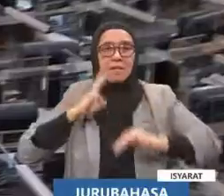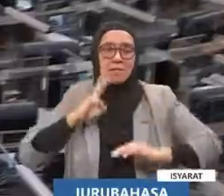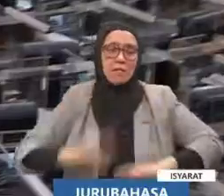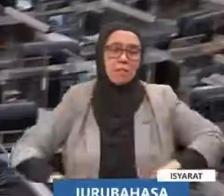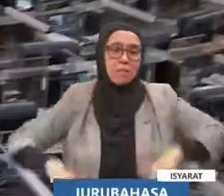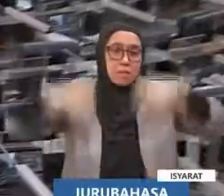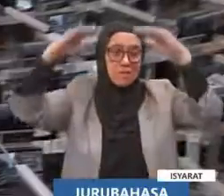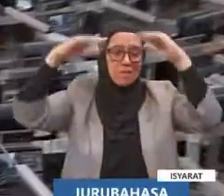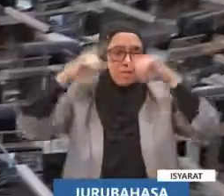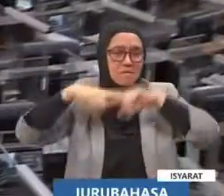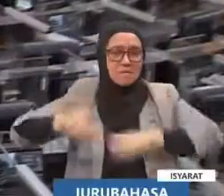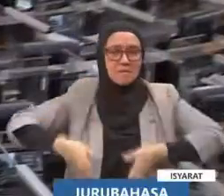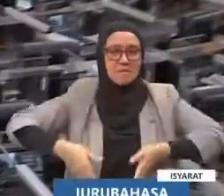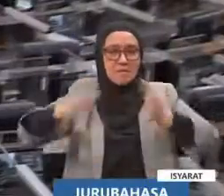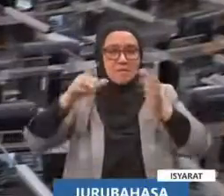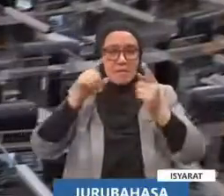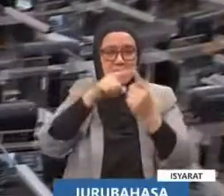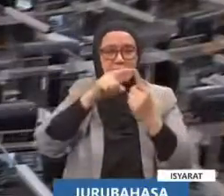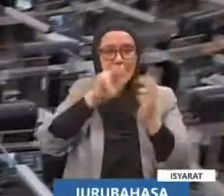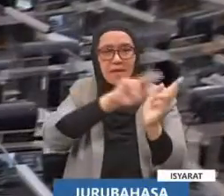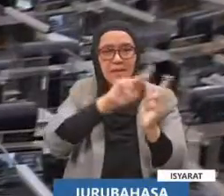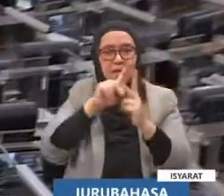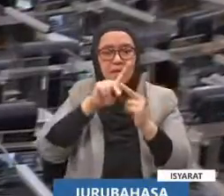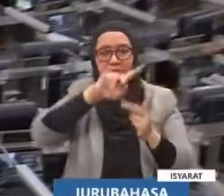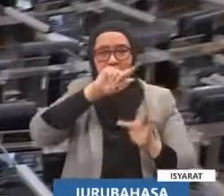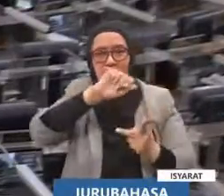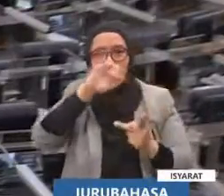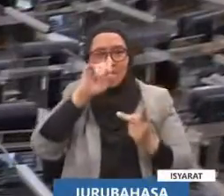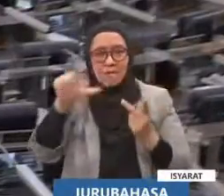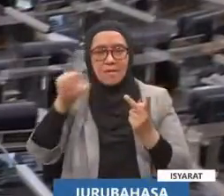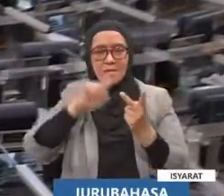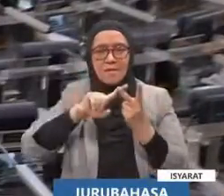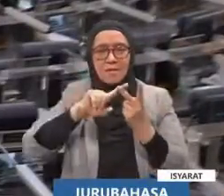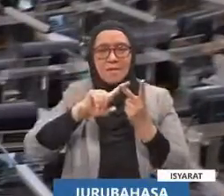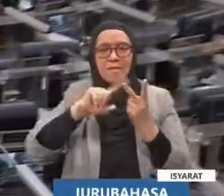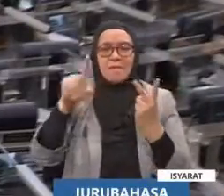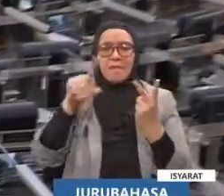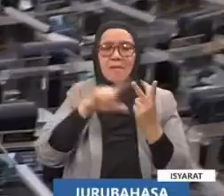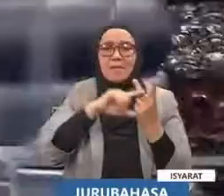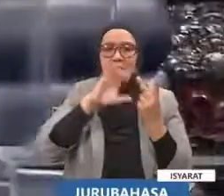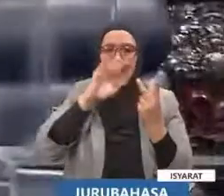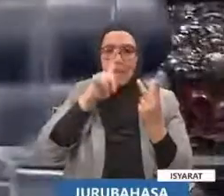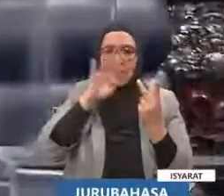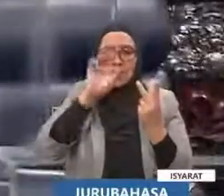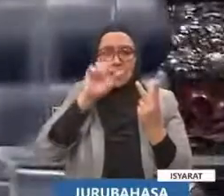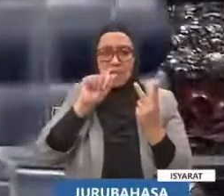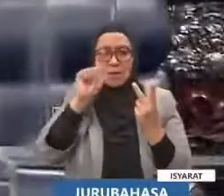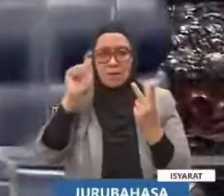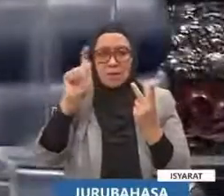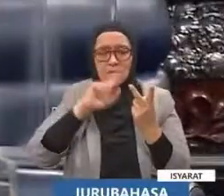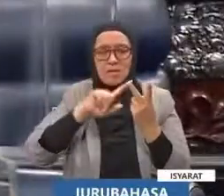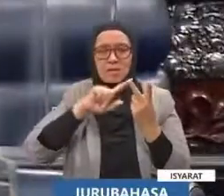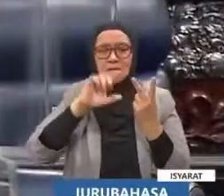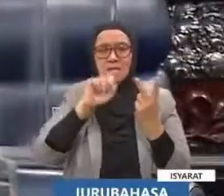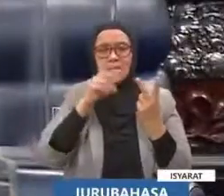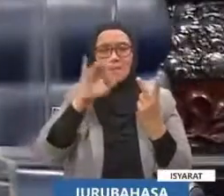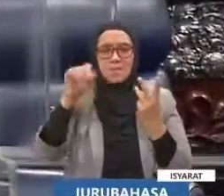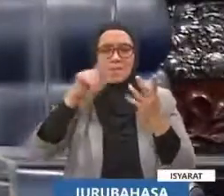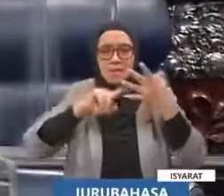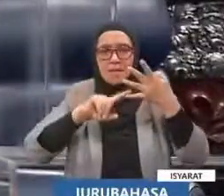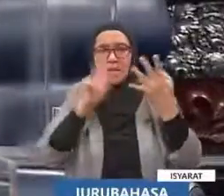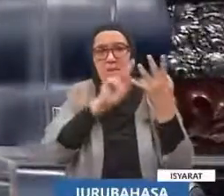ke Ulu Renggul, Kampung Ajal, Kampung Kuala Dong, Kampung Cenua, Kampung Pia serta Kampung